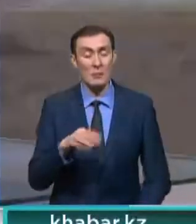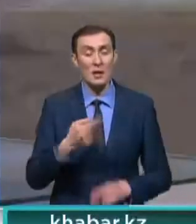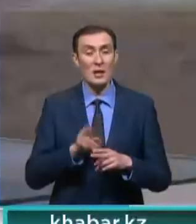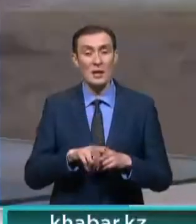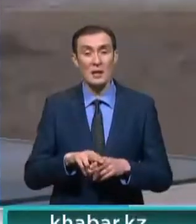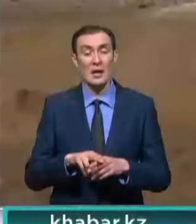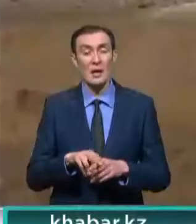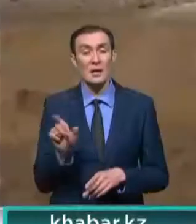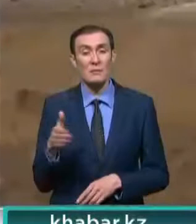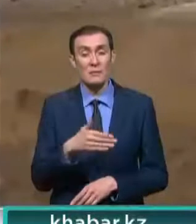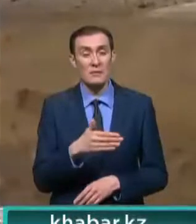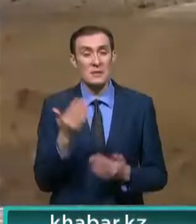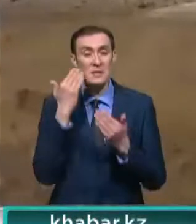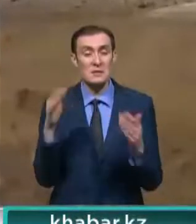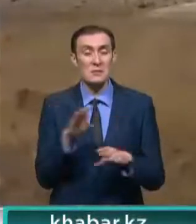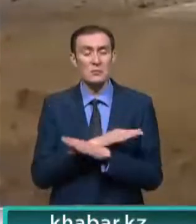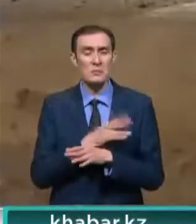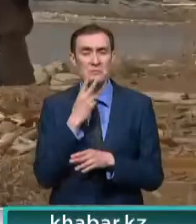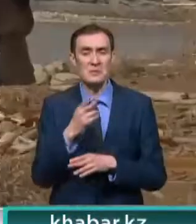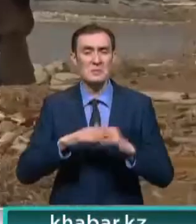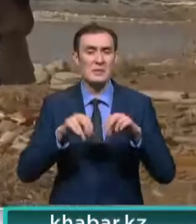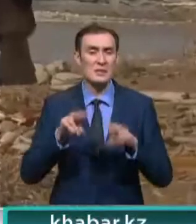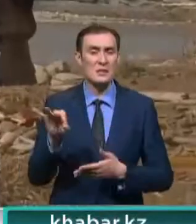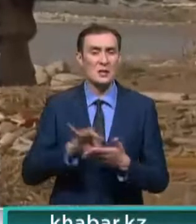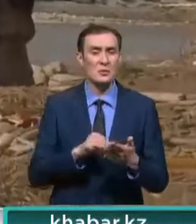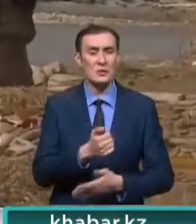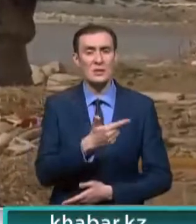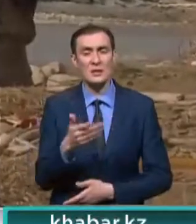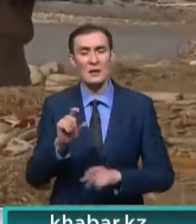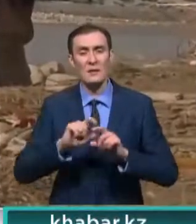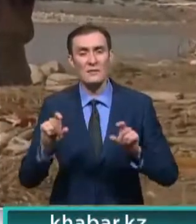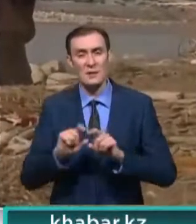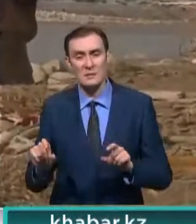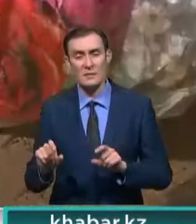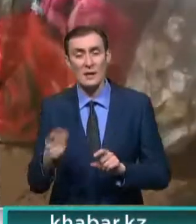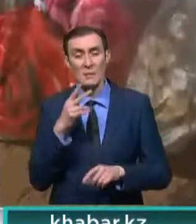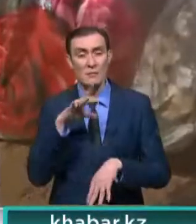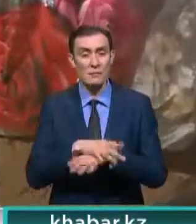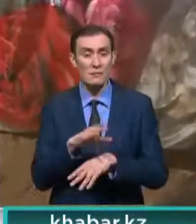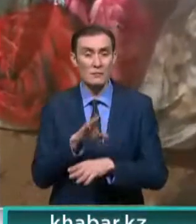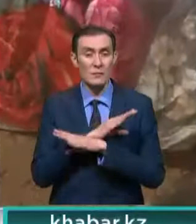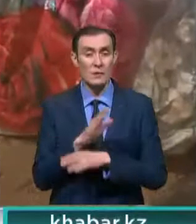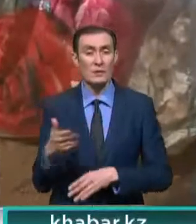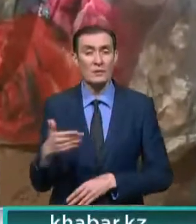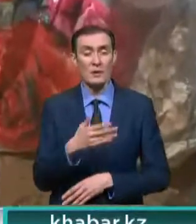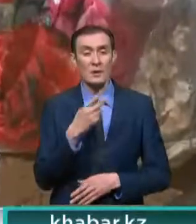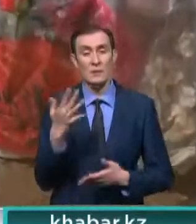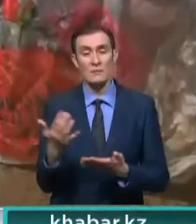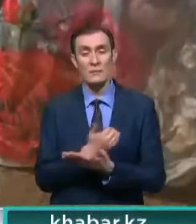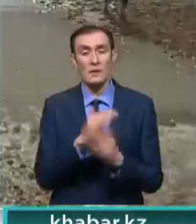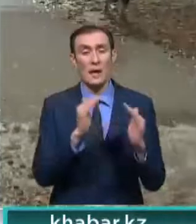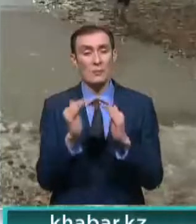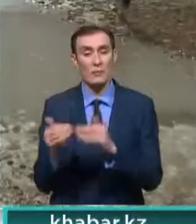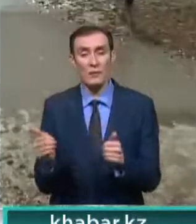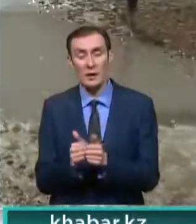это маринки. Загадочный мор заинтересовал специалистов сразу нескольких ведомств. Первые мертвые тушки стали находить жители ближайших